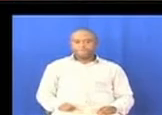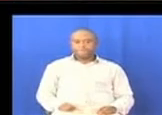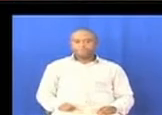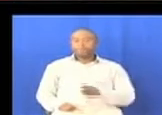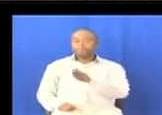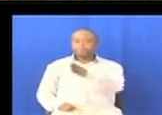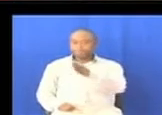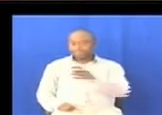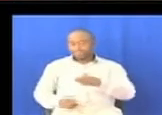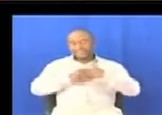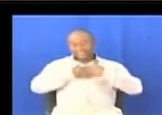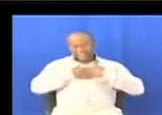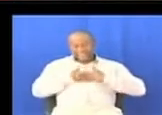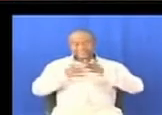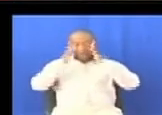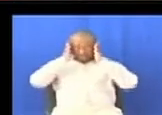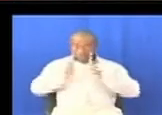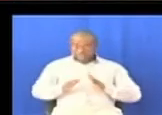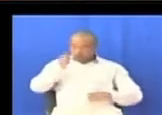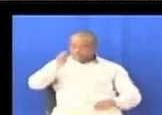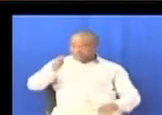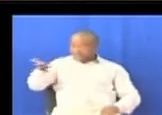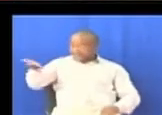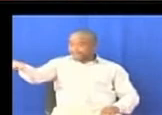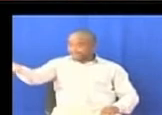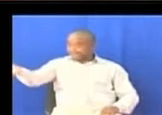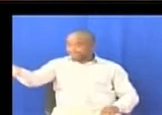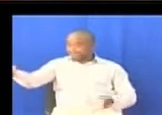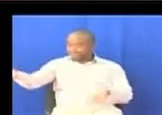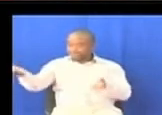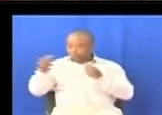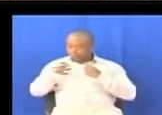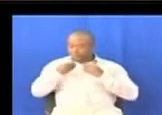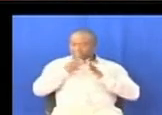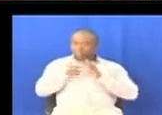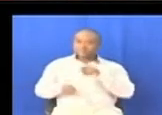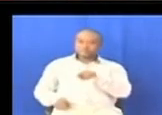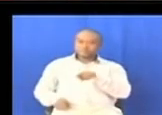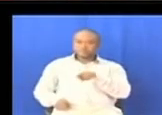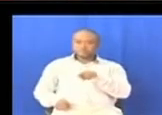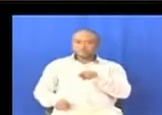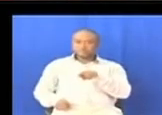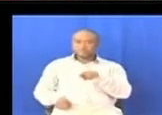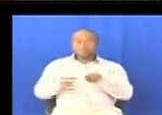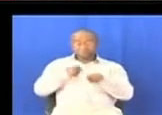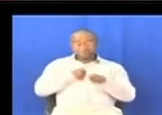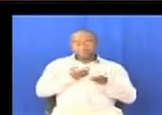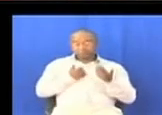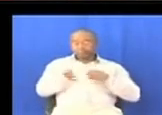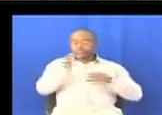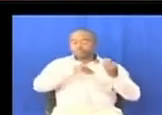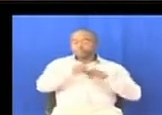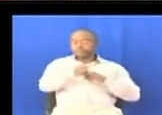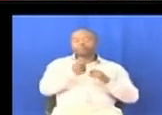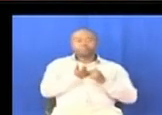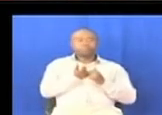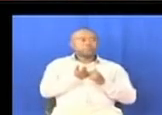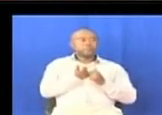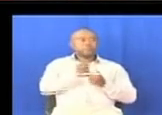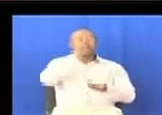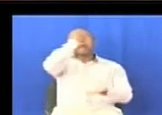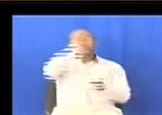Asante sana Mheshimiwa Spika kwa kunipatia nafasi niweze kuchangia azimio la